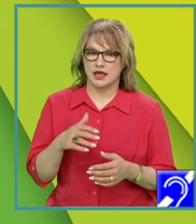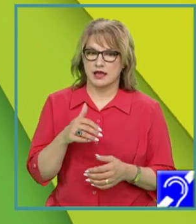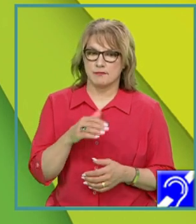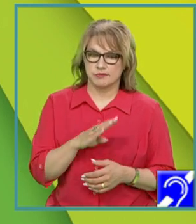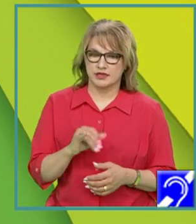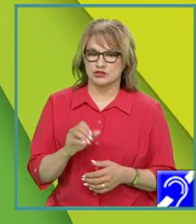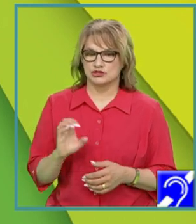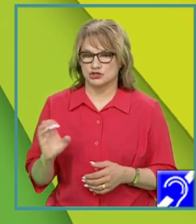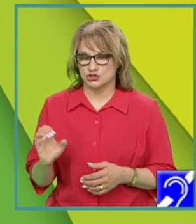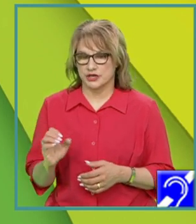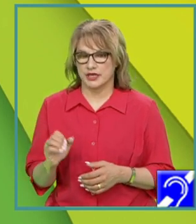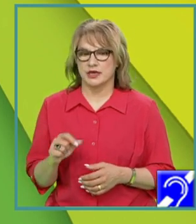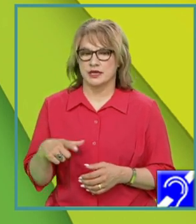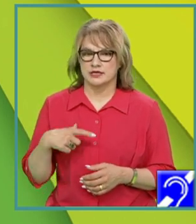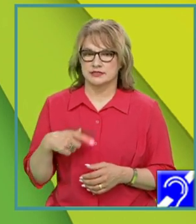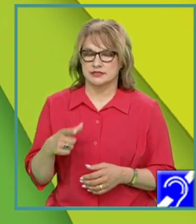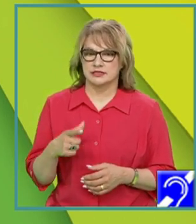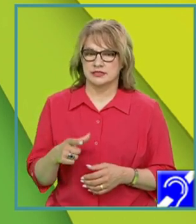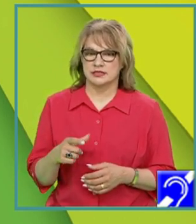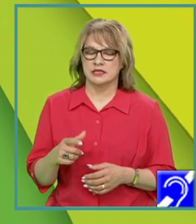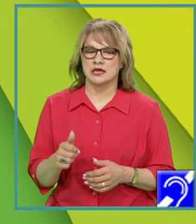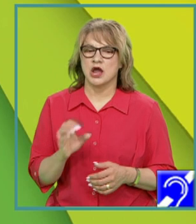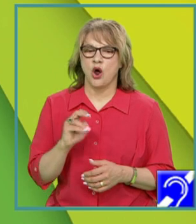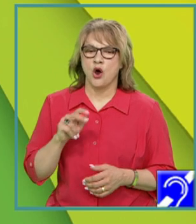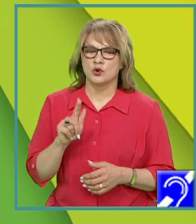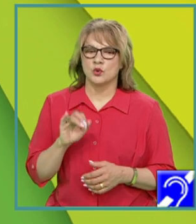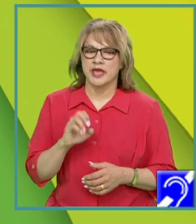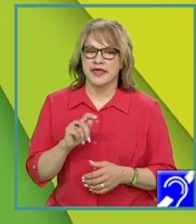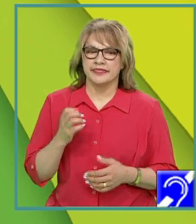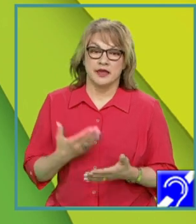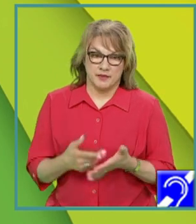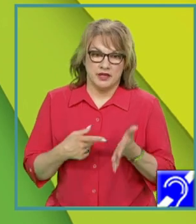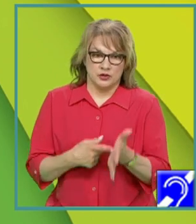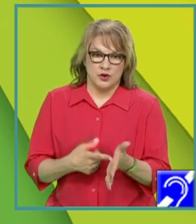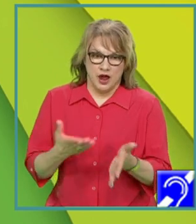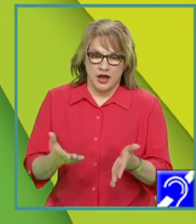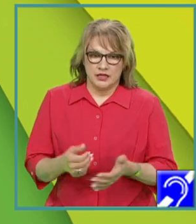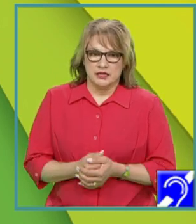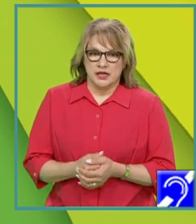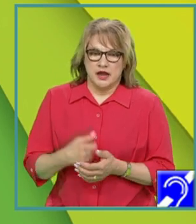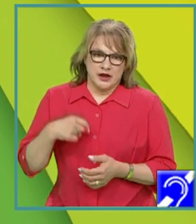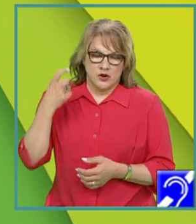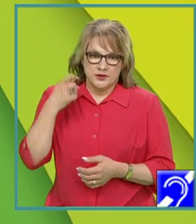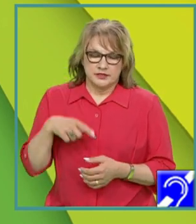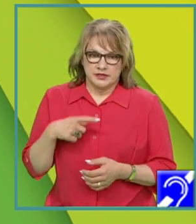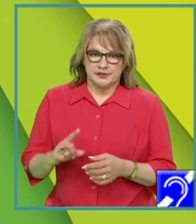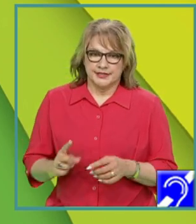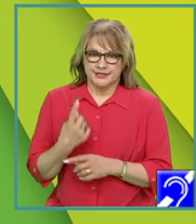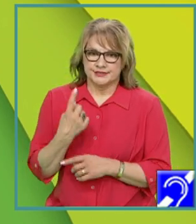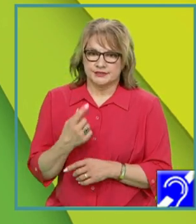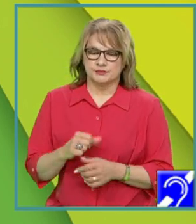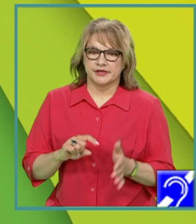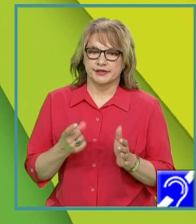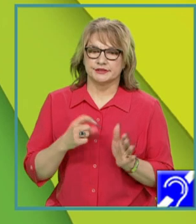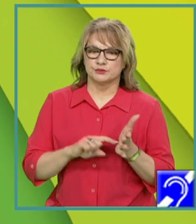b respectiv unghiul c sunt congruente pentru a face această demonstrație Considerăm înălțimea din